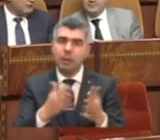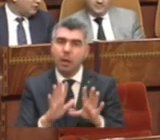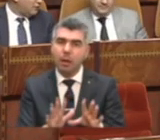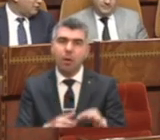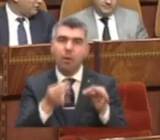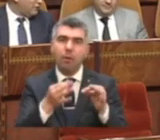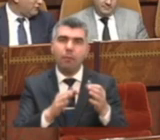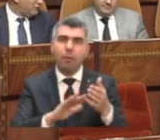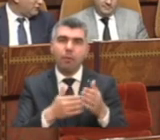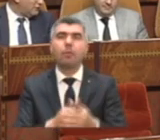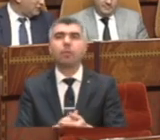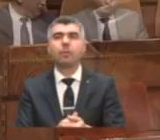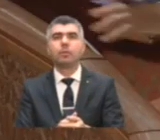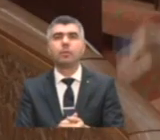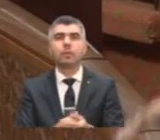وديال الطرف